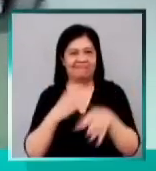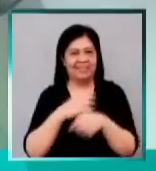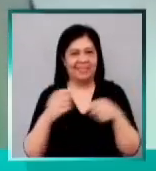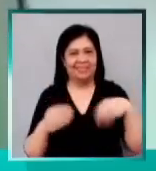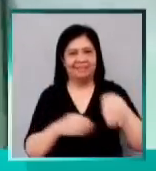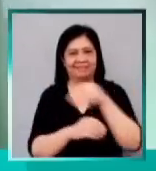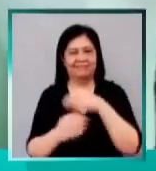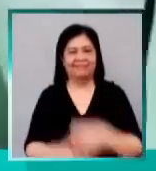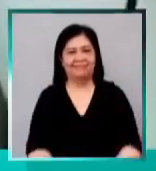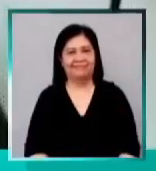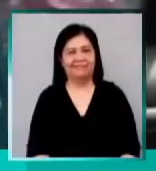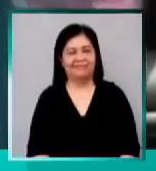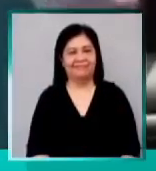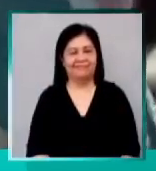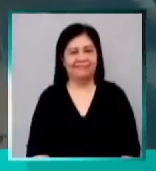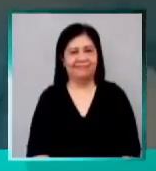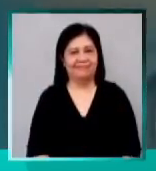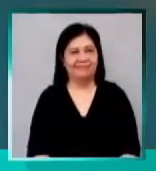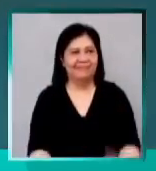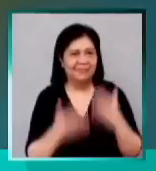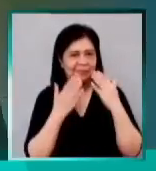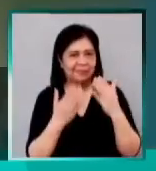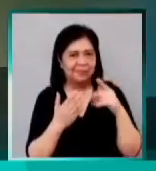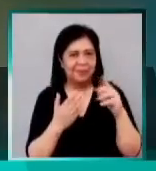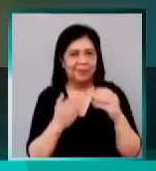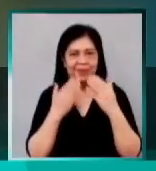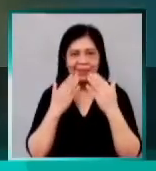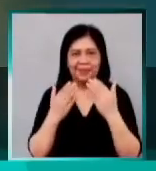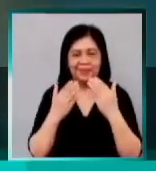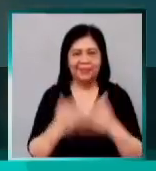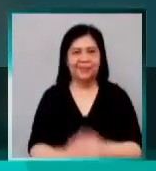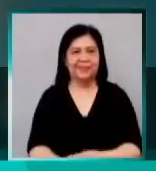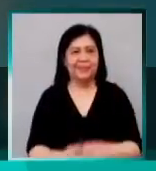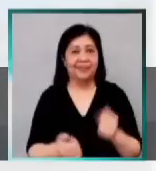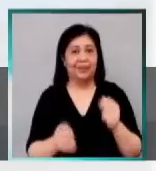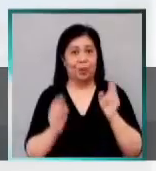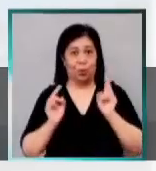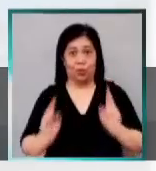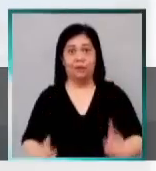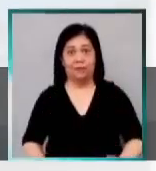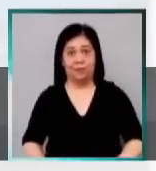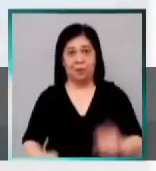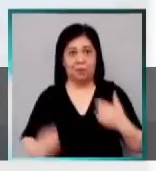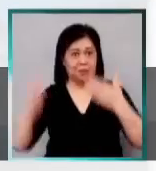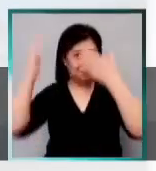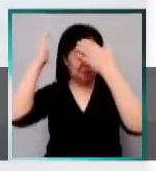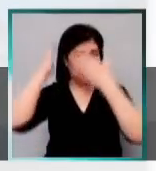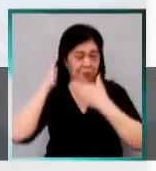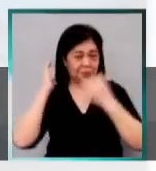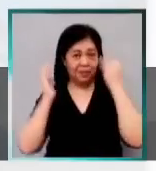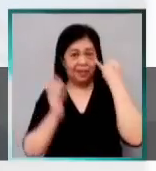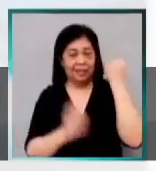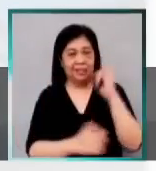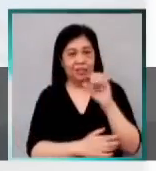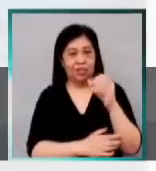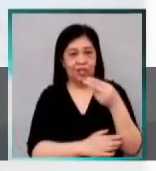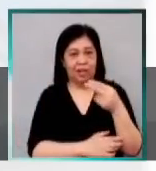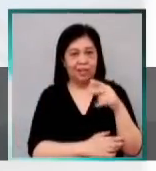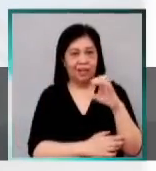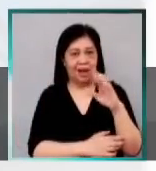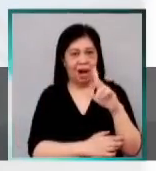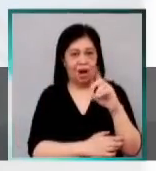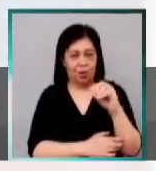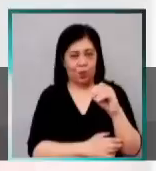Thank you, boss. Thank you, boss. Thank you. Bukod sa uniform, may helmet din si John Carlo o JK Gatula